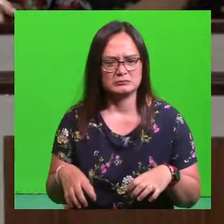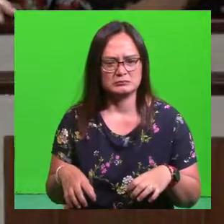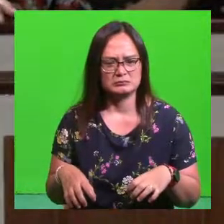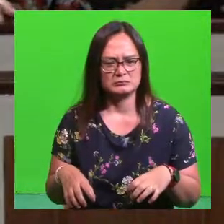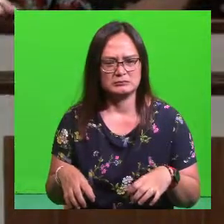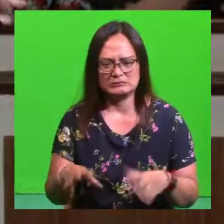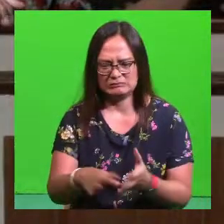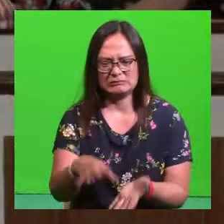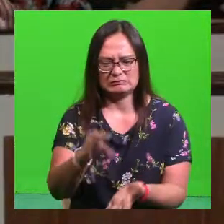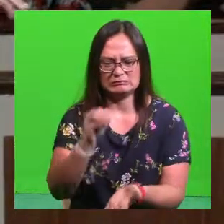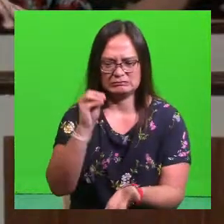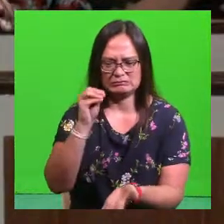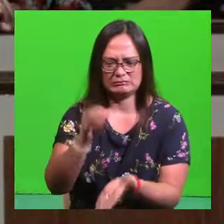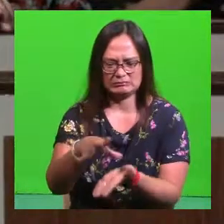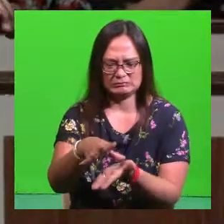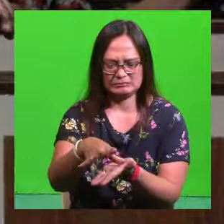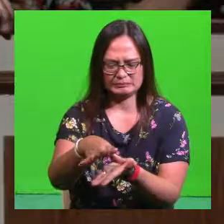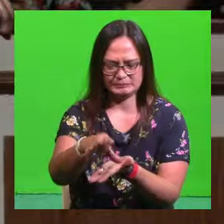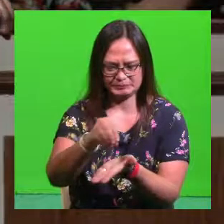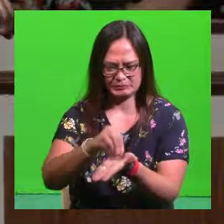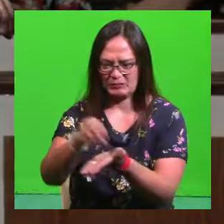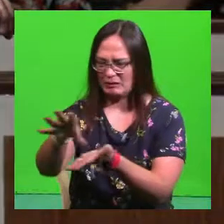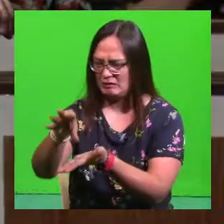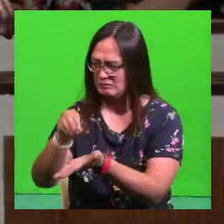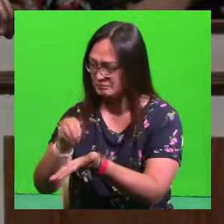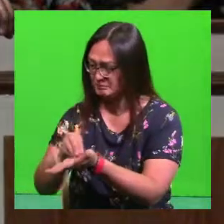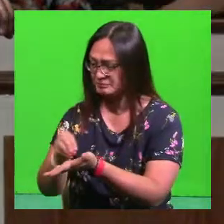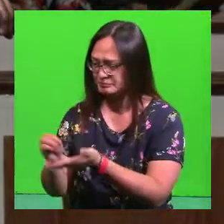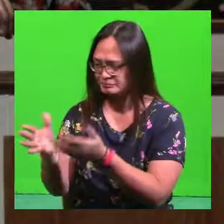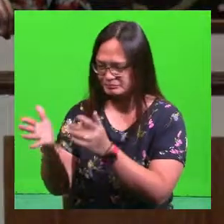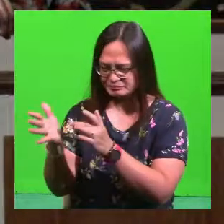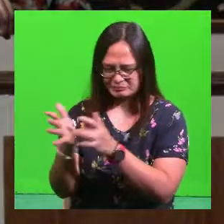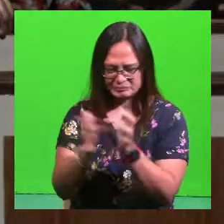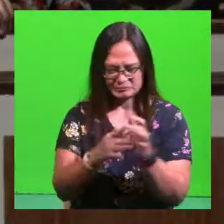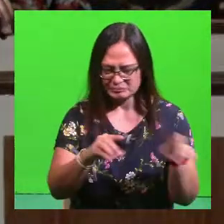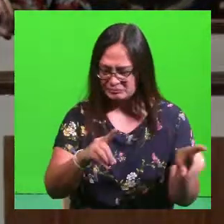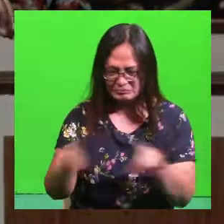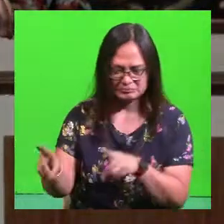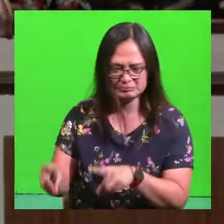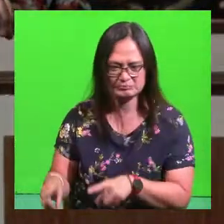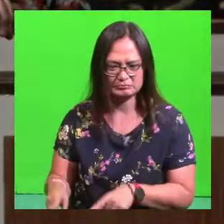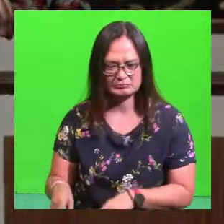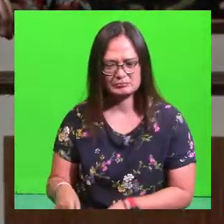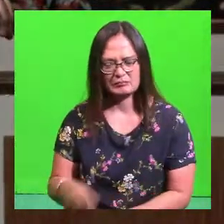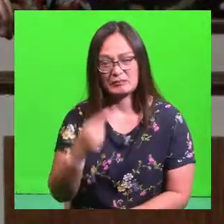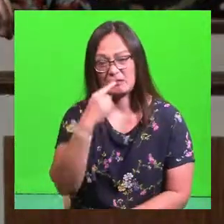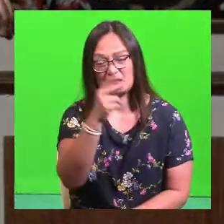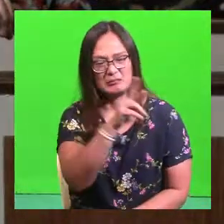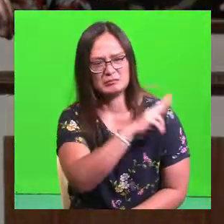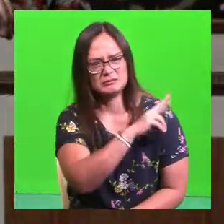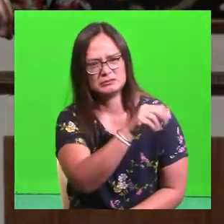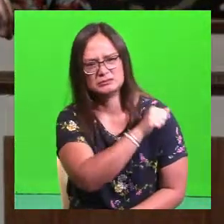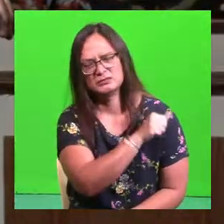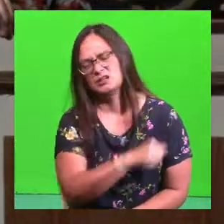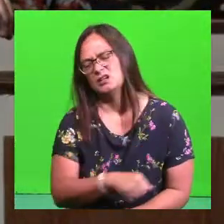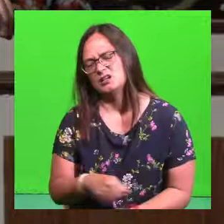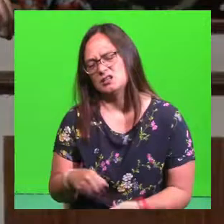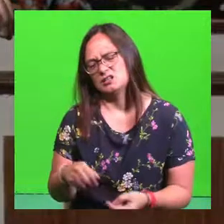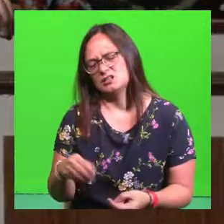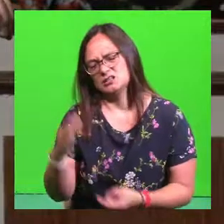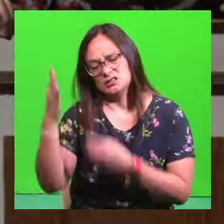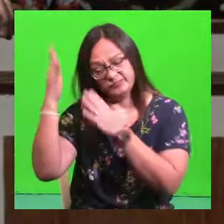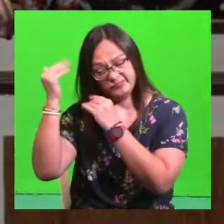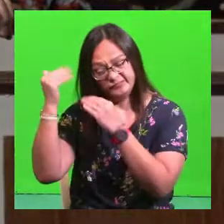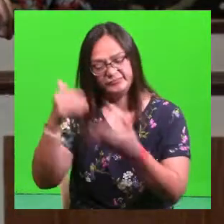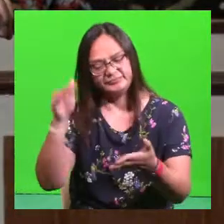basahin na lang lahat ng Biblia. Makinig na lang ng sinasabi ng salita ng Diyos. At ito'y